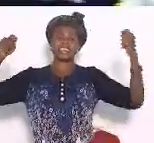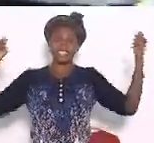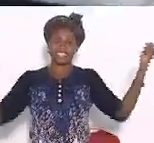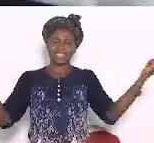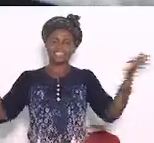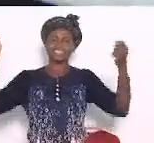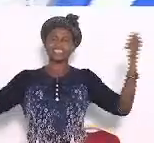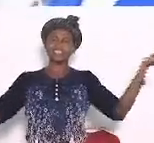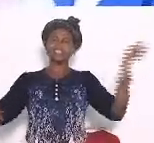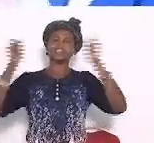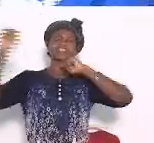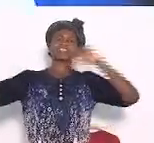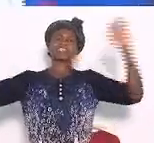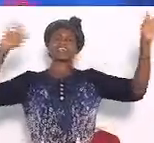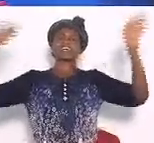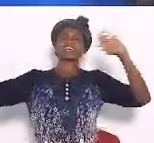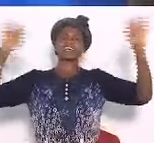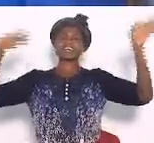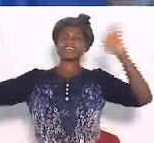alléuya